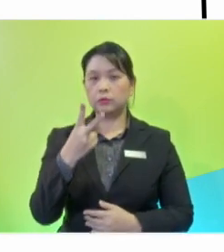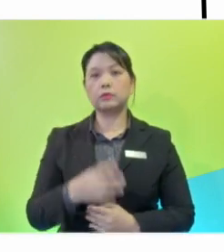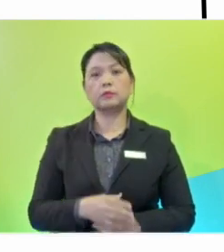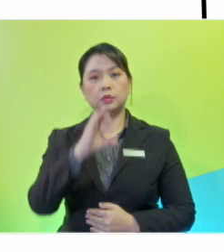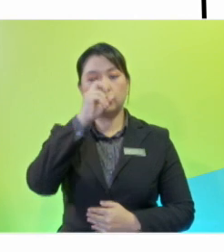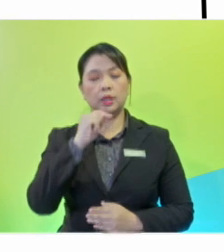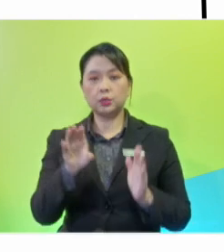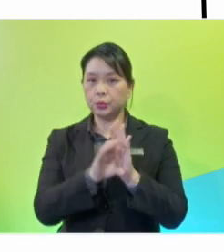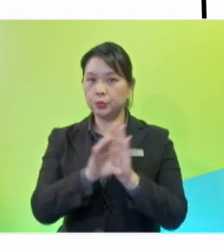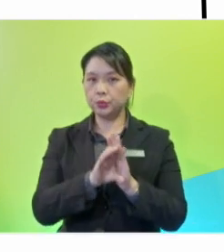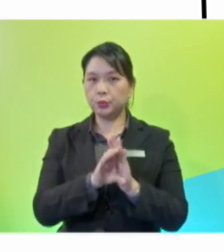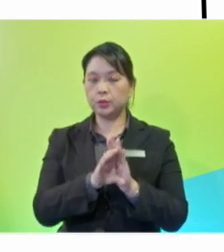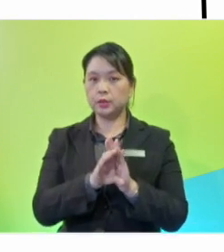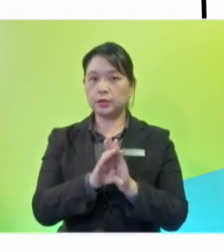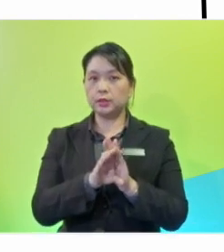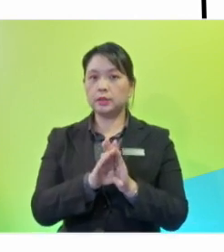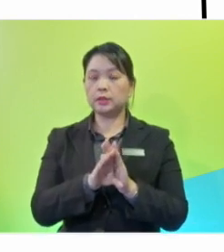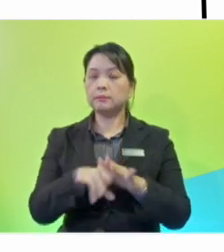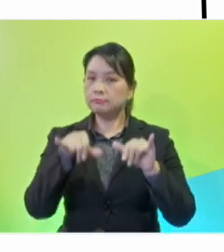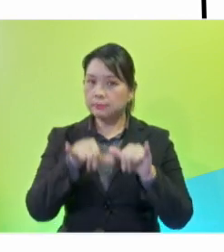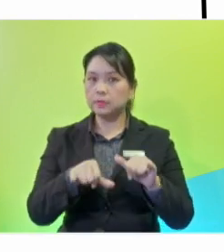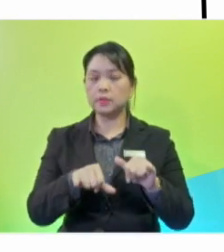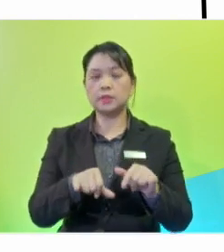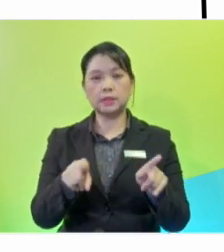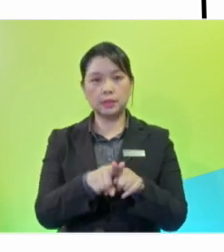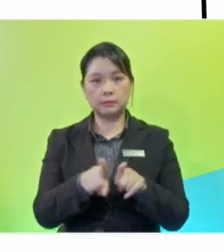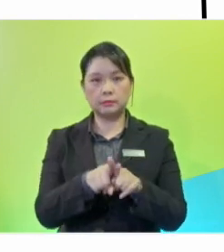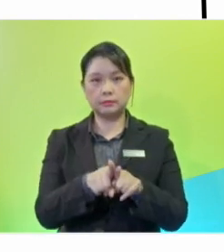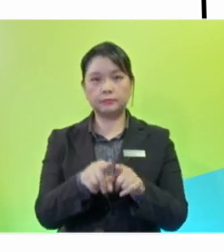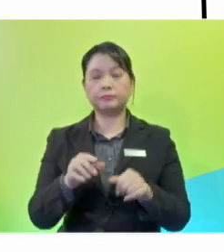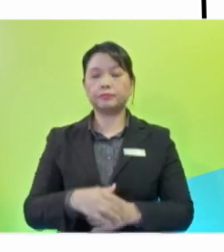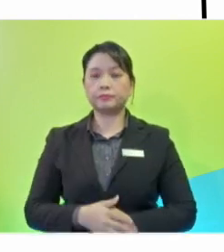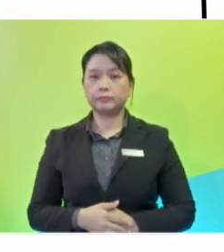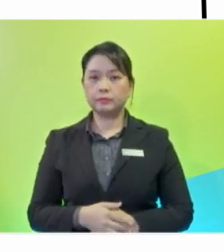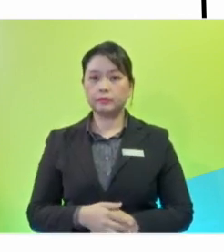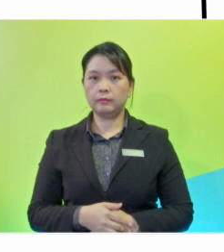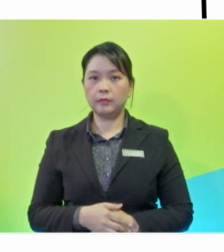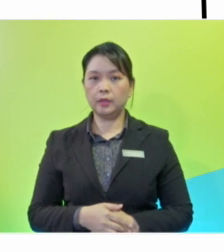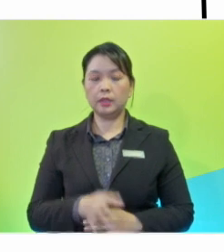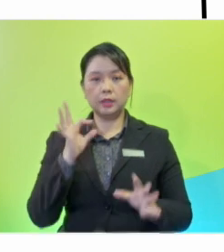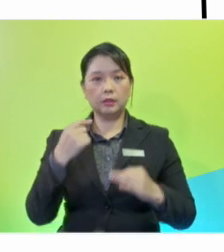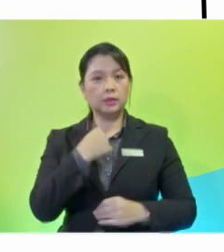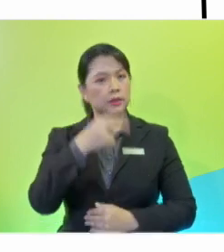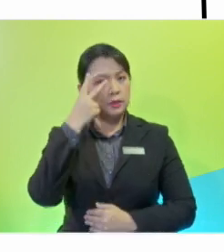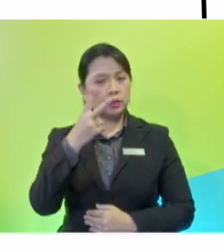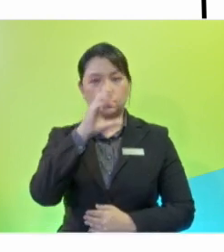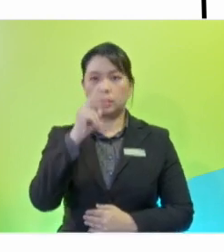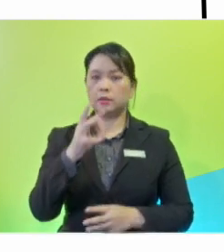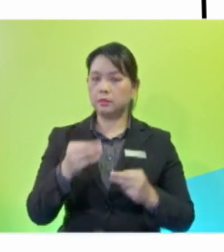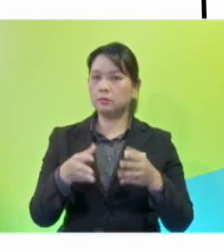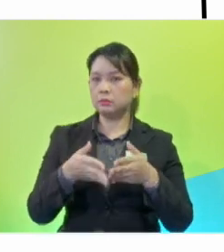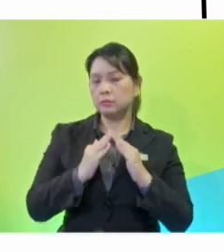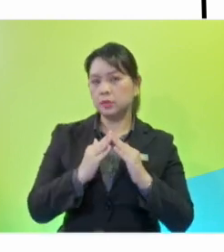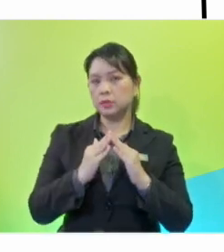masih lagi di bawah tajuk bidang jumiti ini adalah topik koordinat geometri Nak minta yang pertama